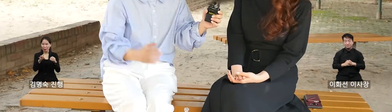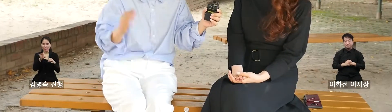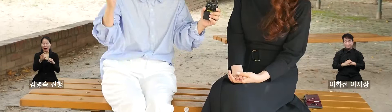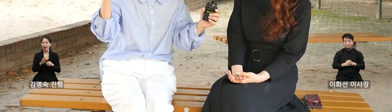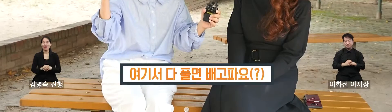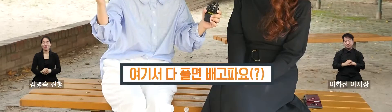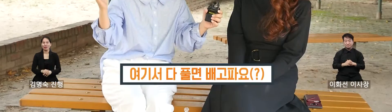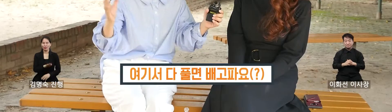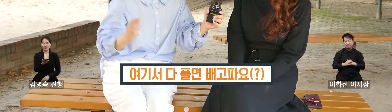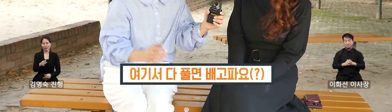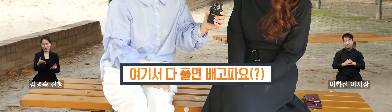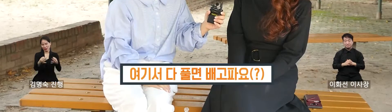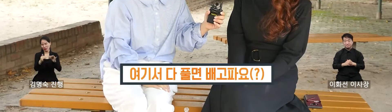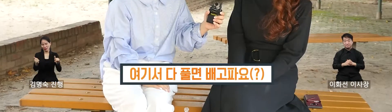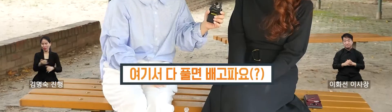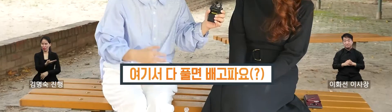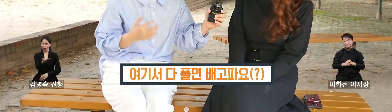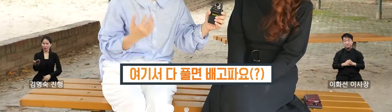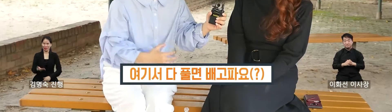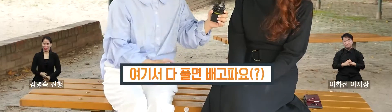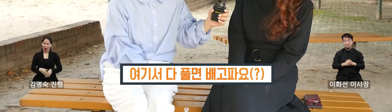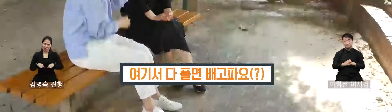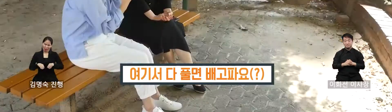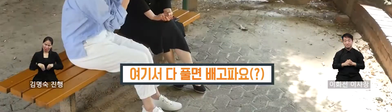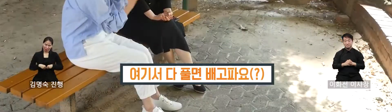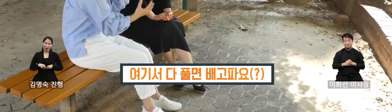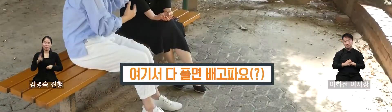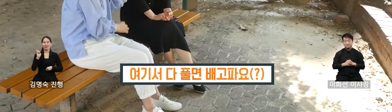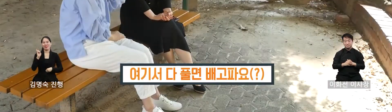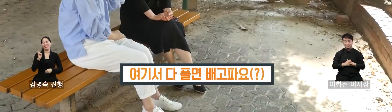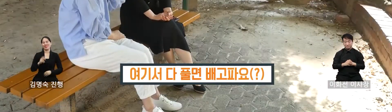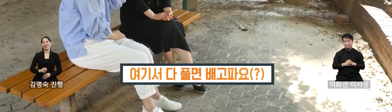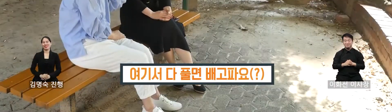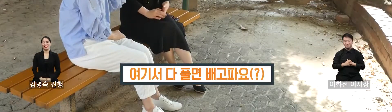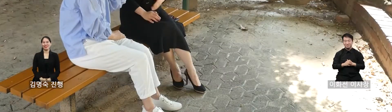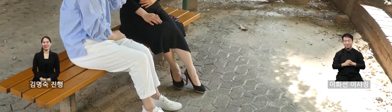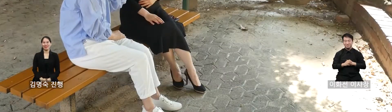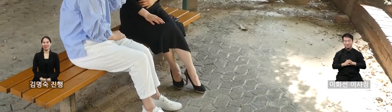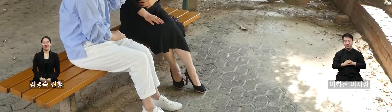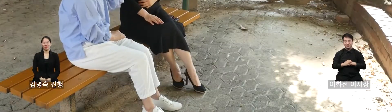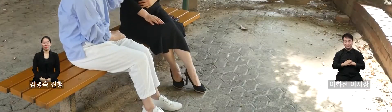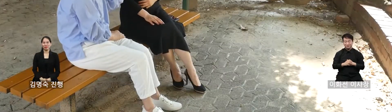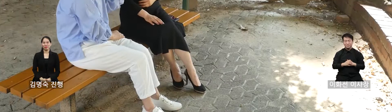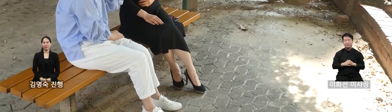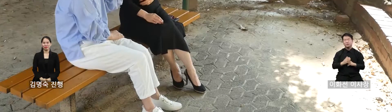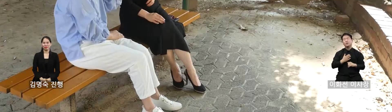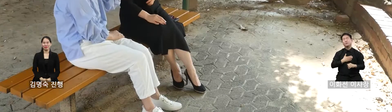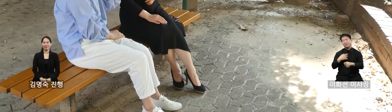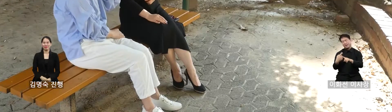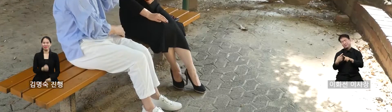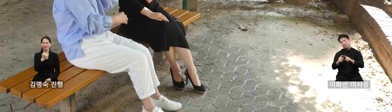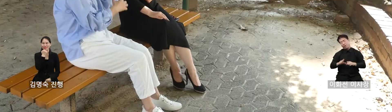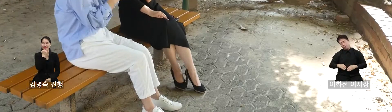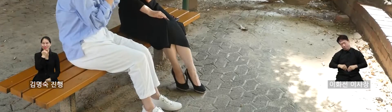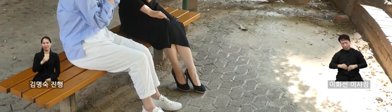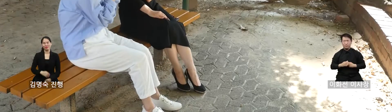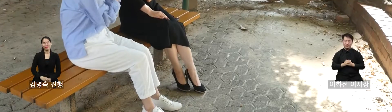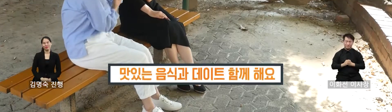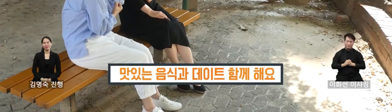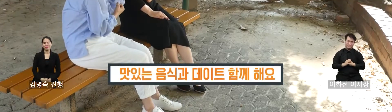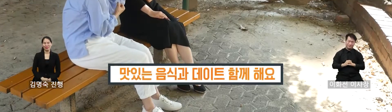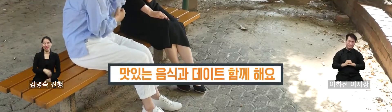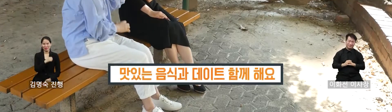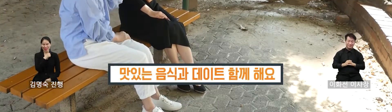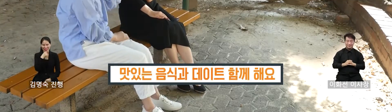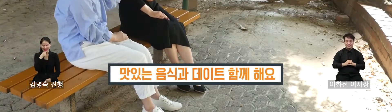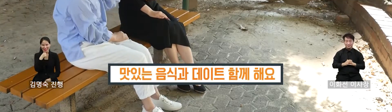네. 우리 시청자 여러분들이 너무 배고파 하실 것 같아가지고 저도 배가 고파요. 일단은 저희들이